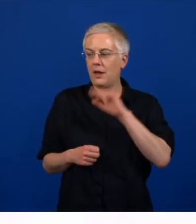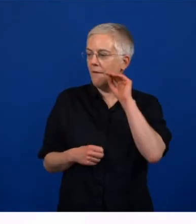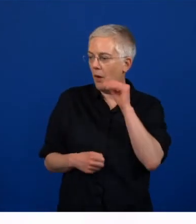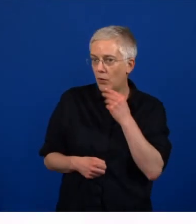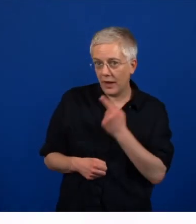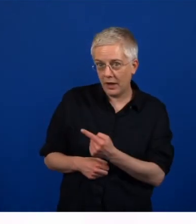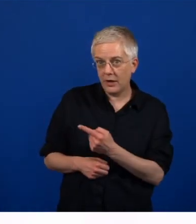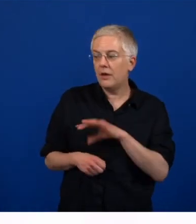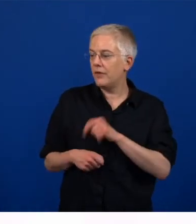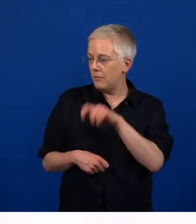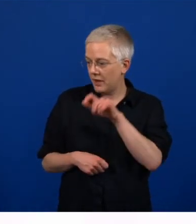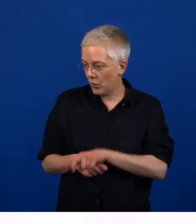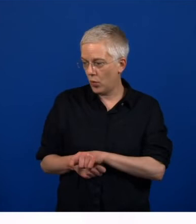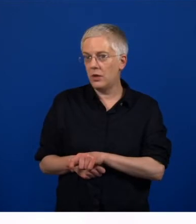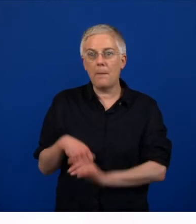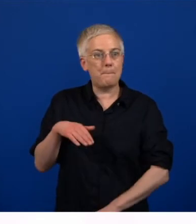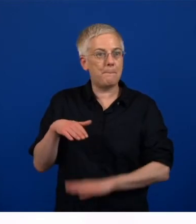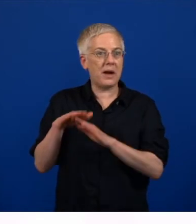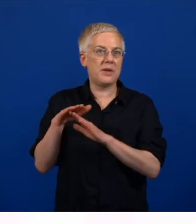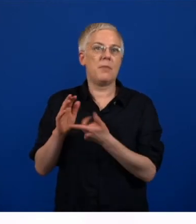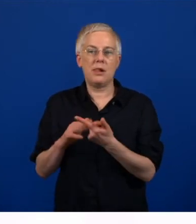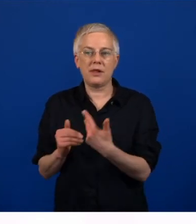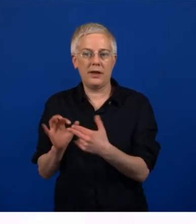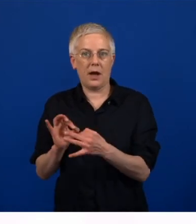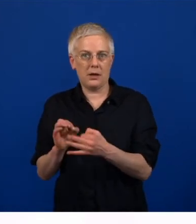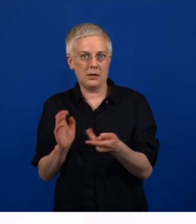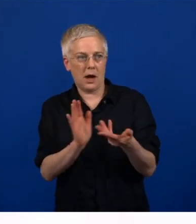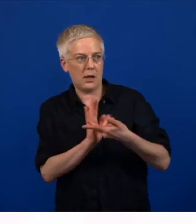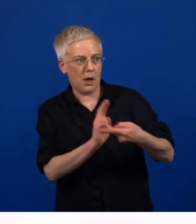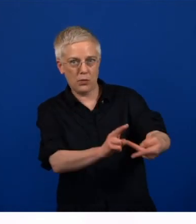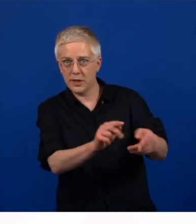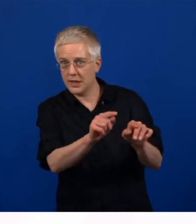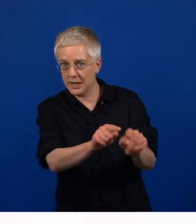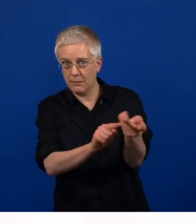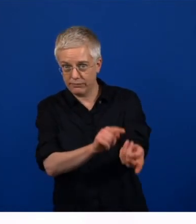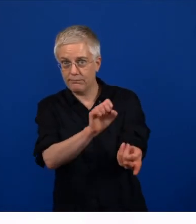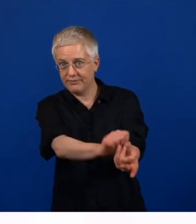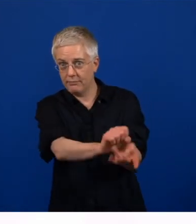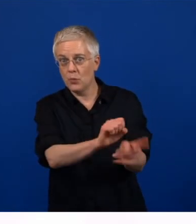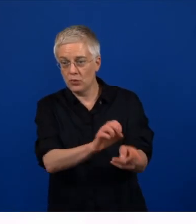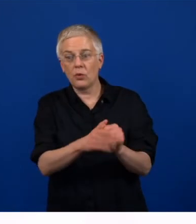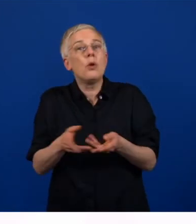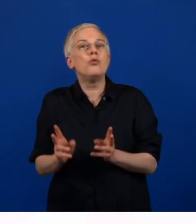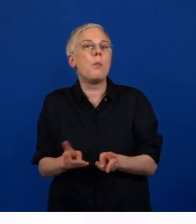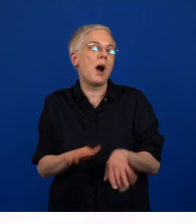längstens 3 Tage Krankenhausbehandlung erfordern und in der Regel auch nicht auf einer Intensivstation